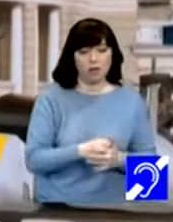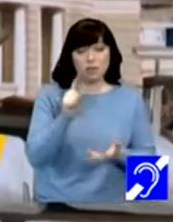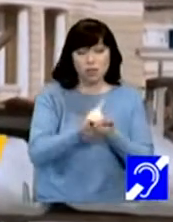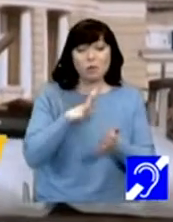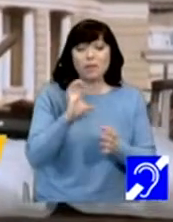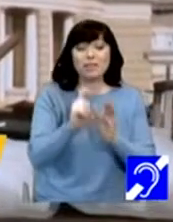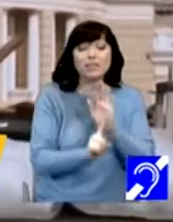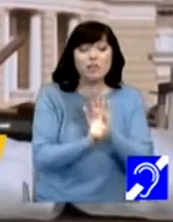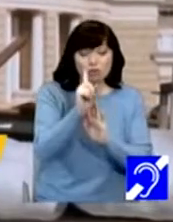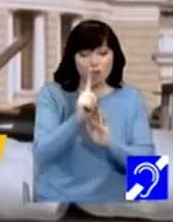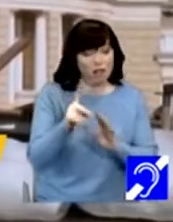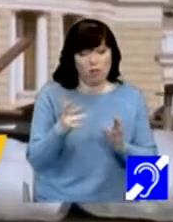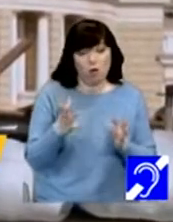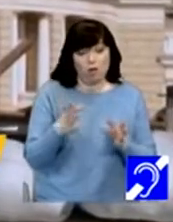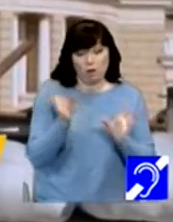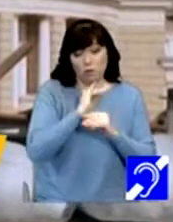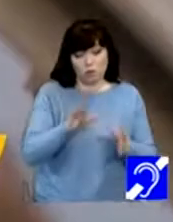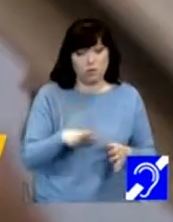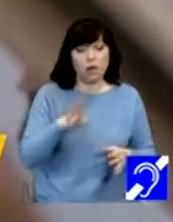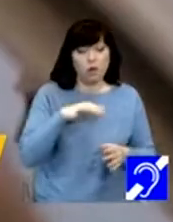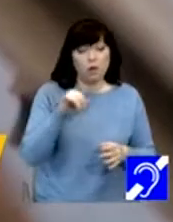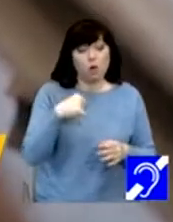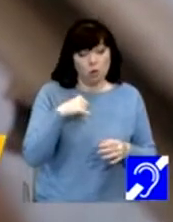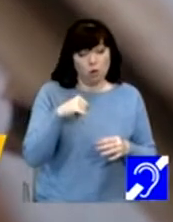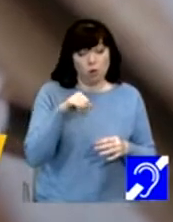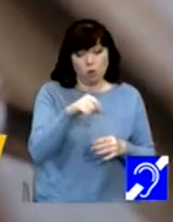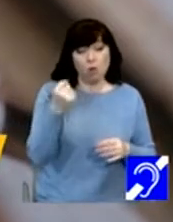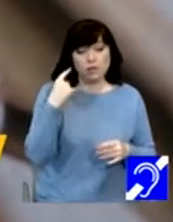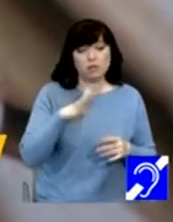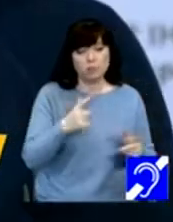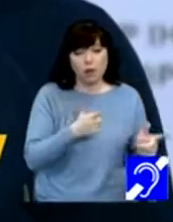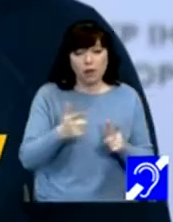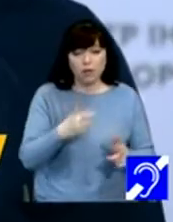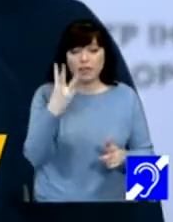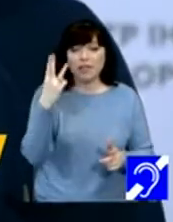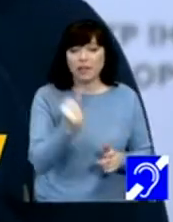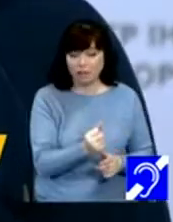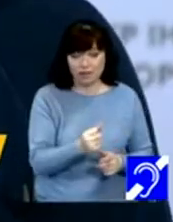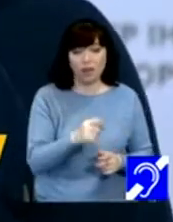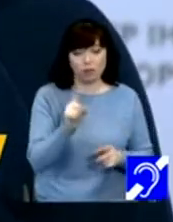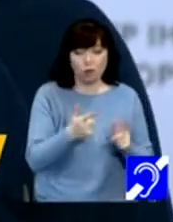zile. Municipalitatea a avut 3 săptămâni la dispoziție pentru a pregăti apărarea.